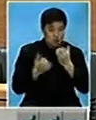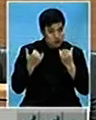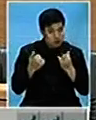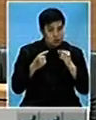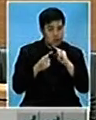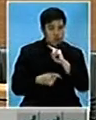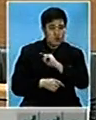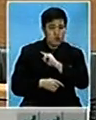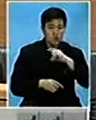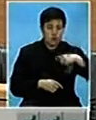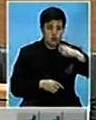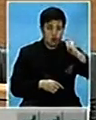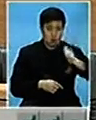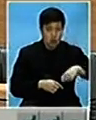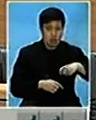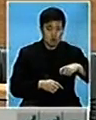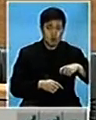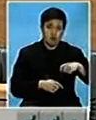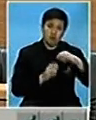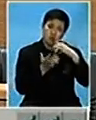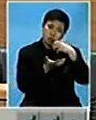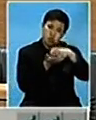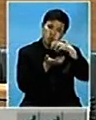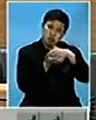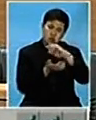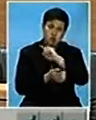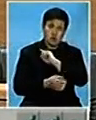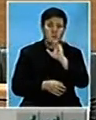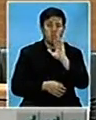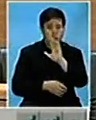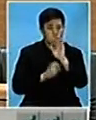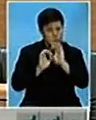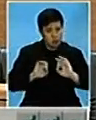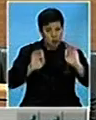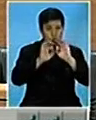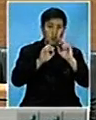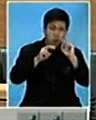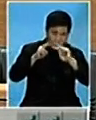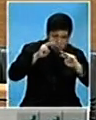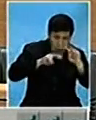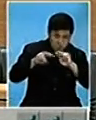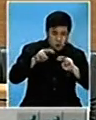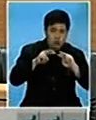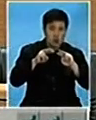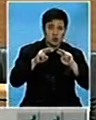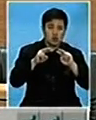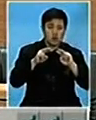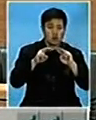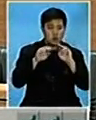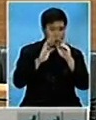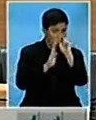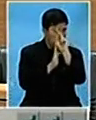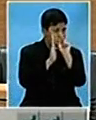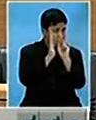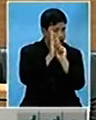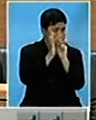ธรรมนูญที่ศาลได้พูดไว้ที่สำคัญมากก็คือคุ้มครองหลักความเป็นกฎหมายสู